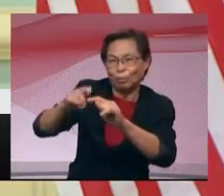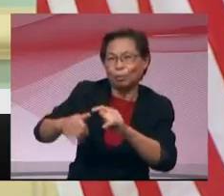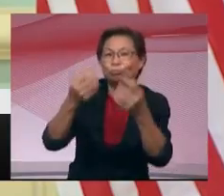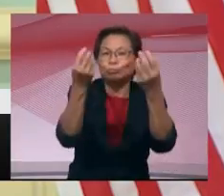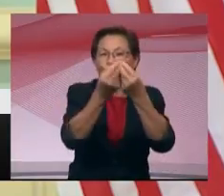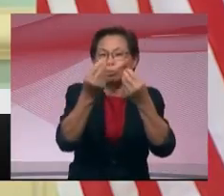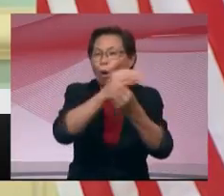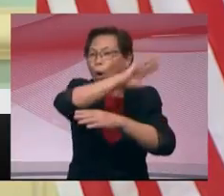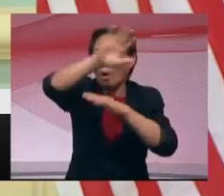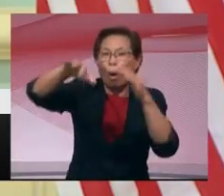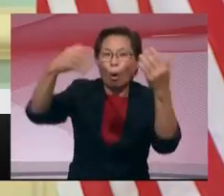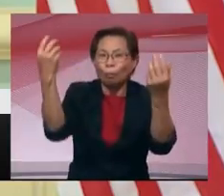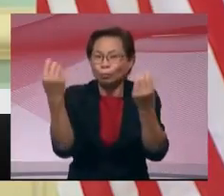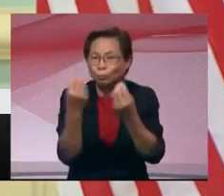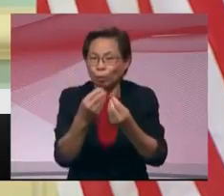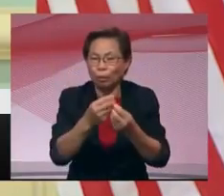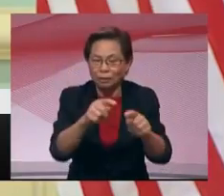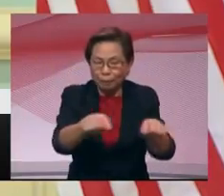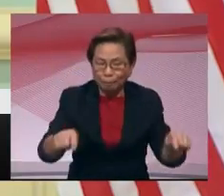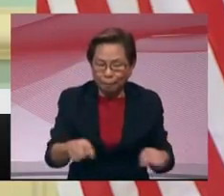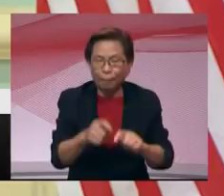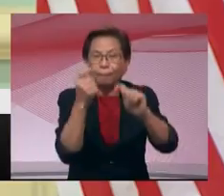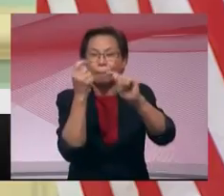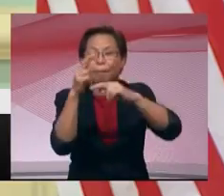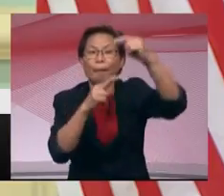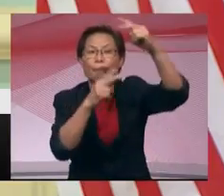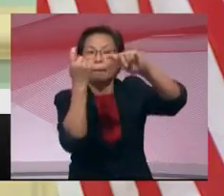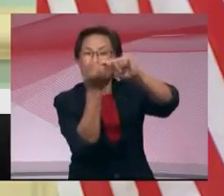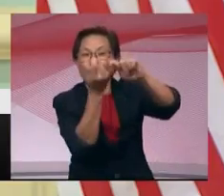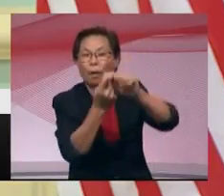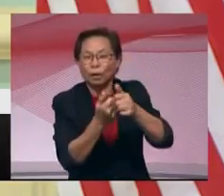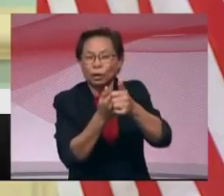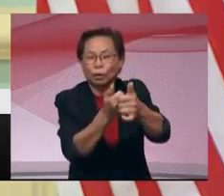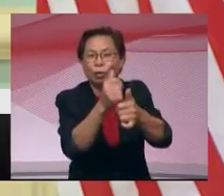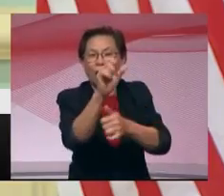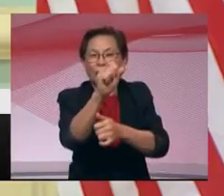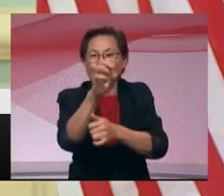Jumlah kumulatif tapak binaan yang patuh SOP adalah